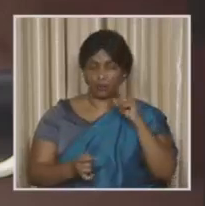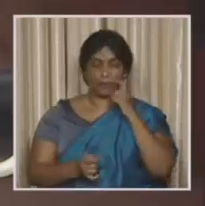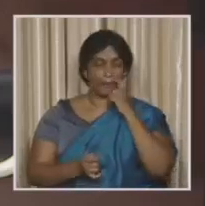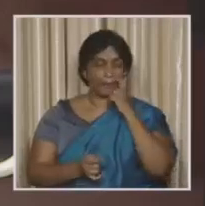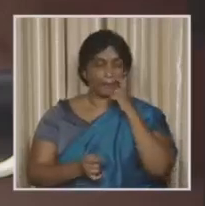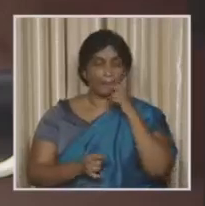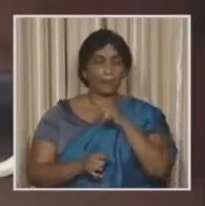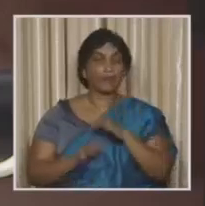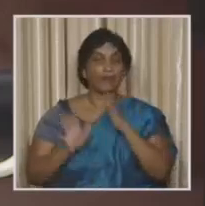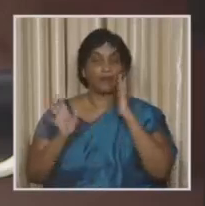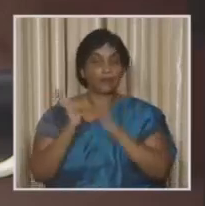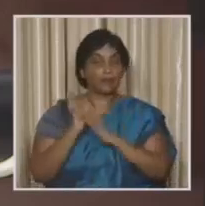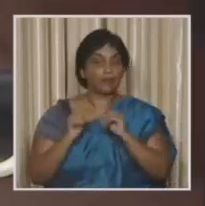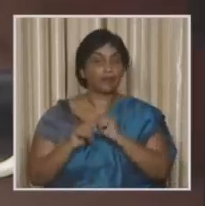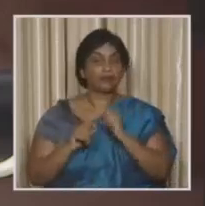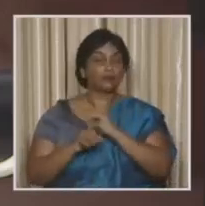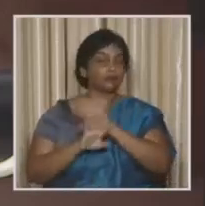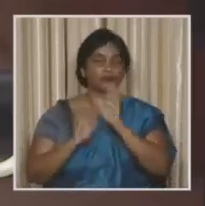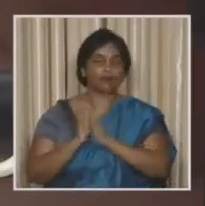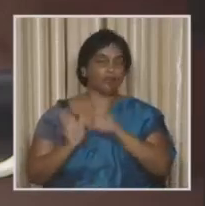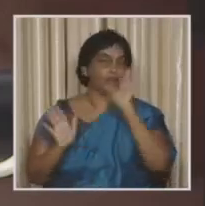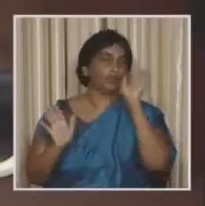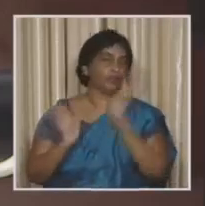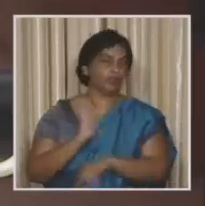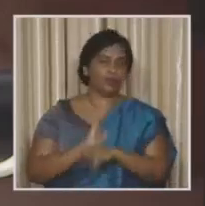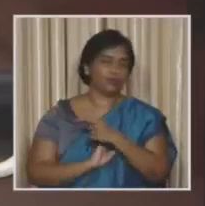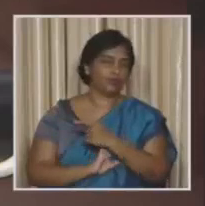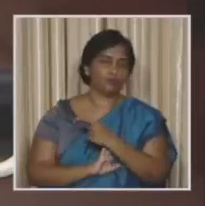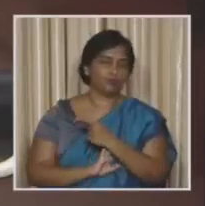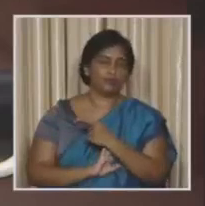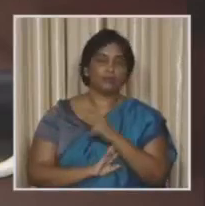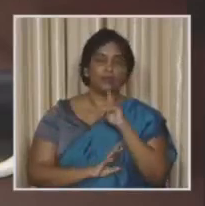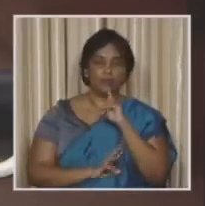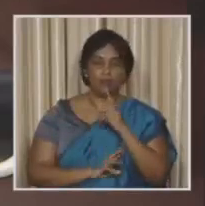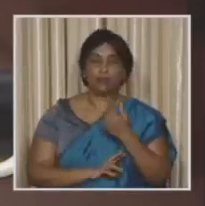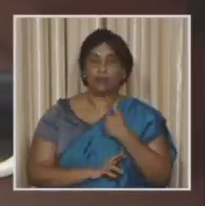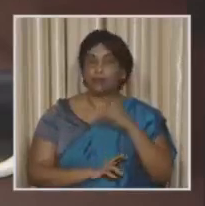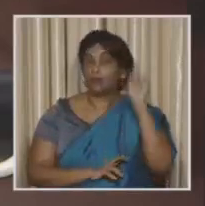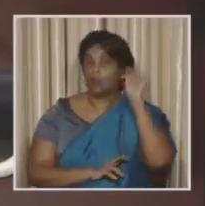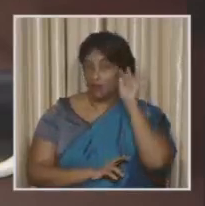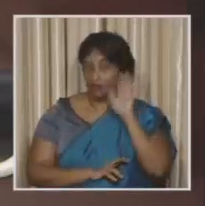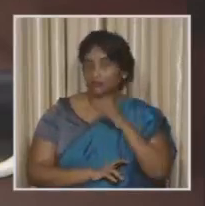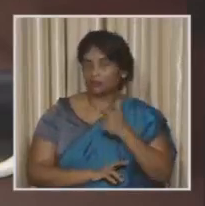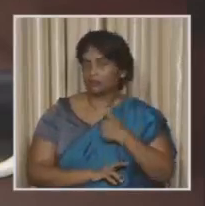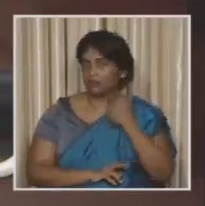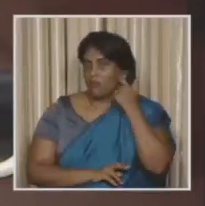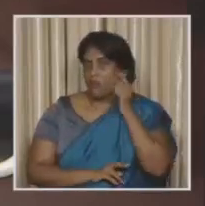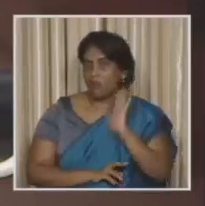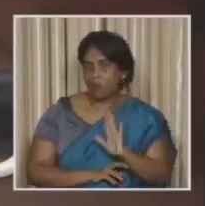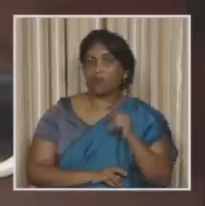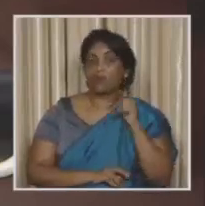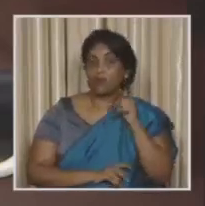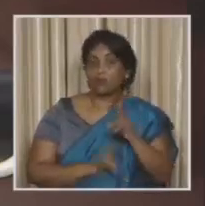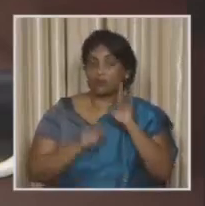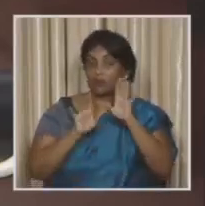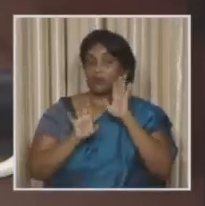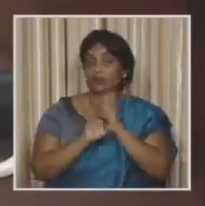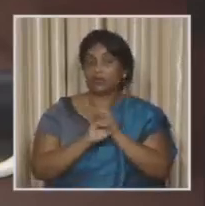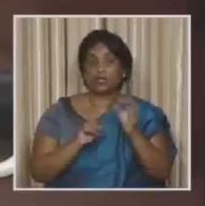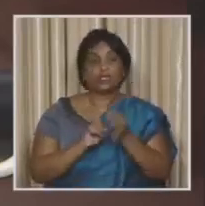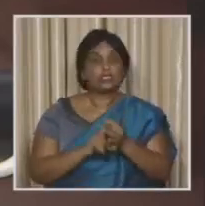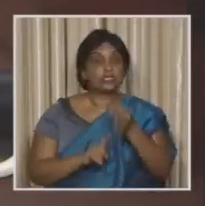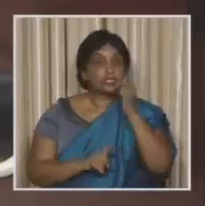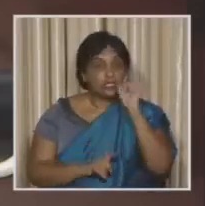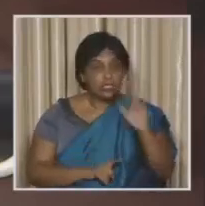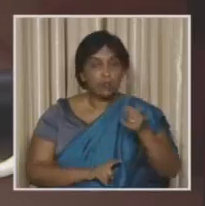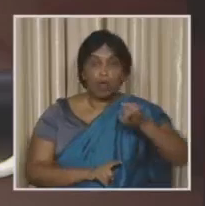මෙම channel 4 නාලිකාව මුළුමනින්ම ප්‍රතික්ෂේපට භාජනය කරනවා. මම දැනගන්න කැමතියි එම නිවේදනය